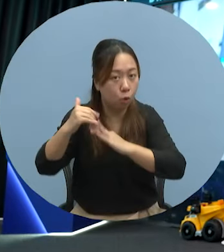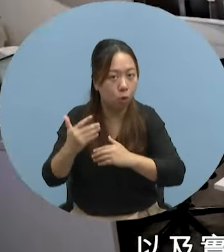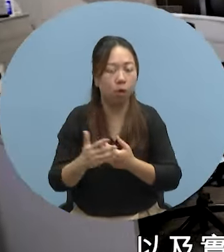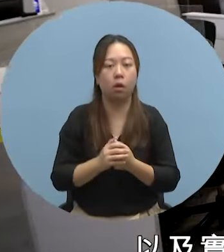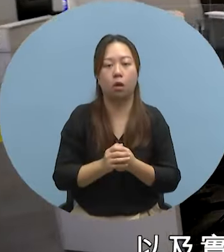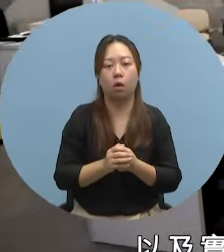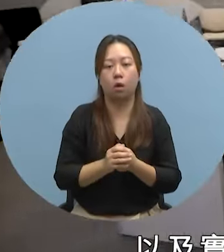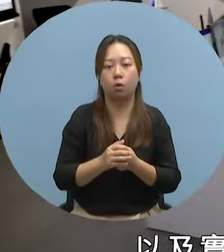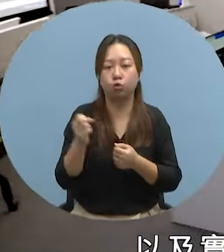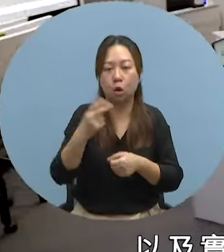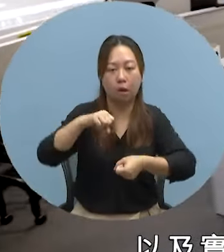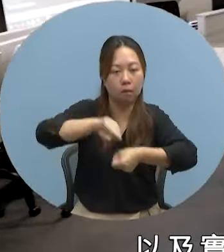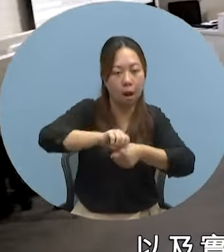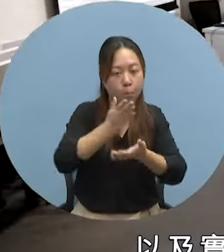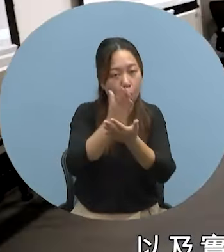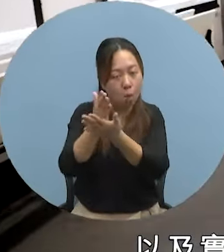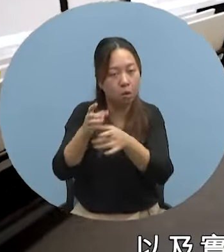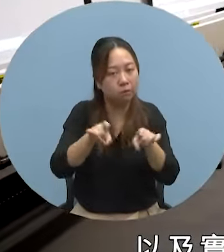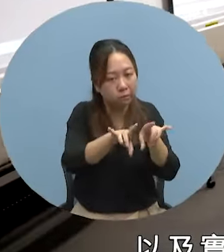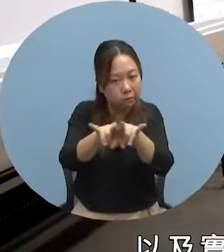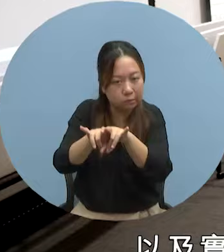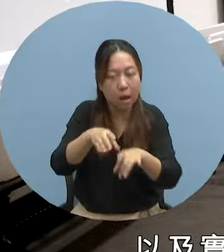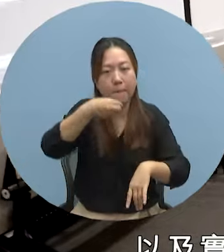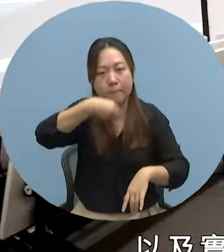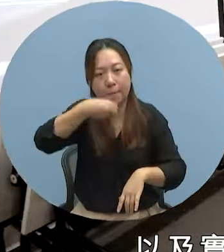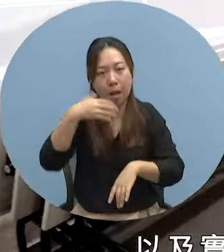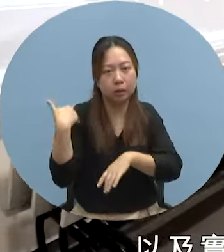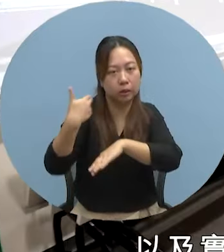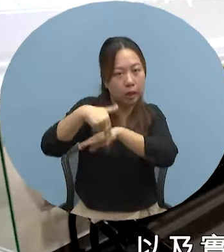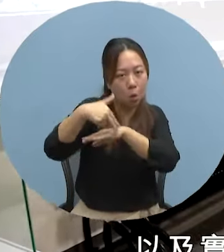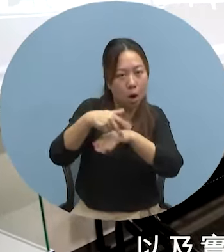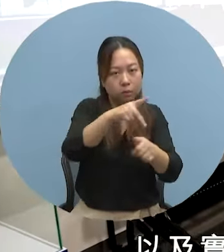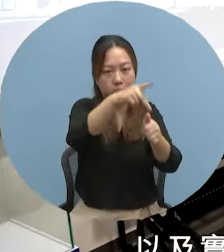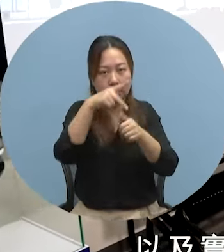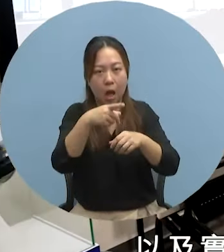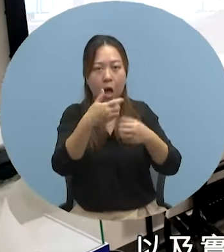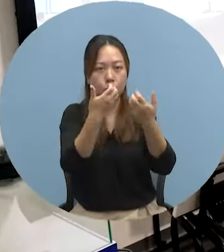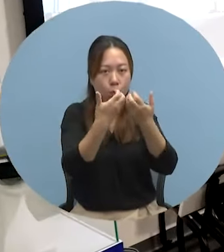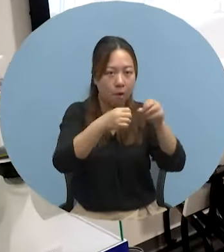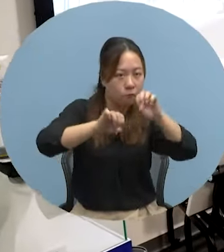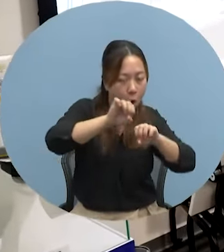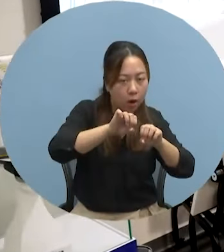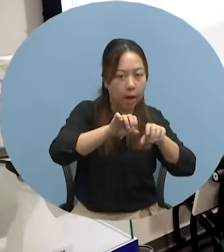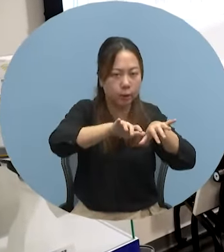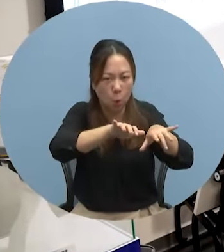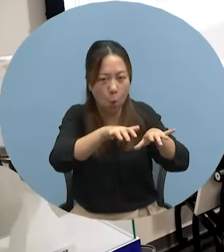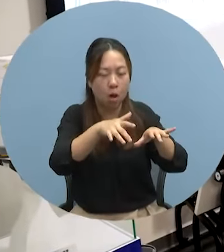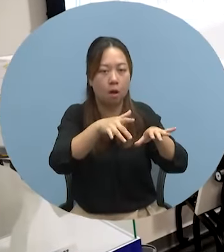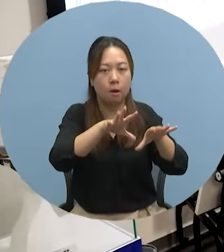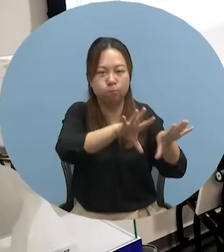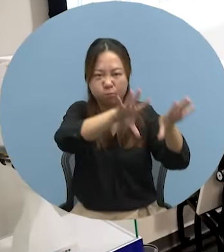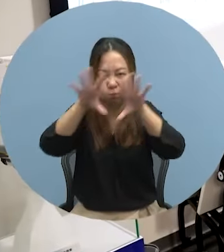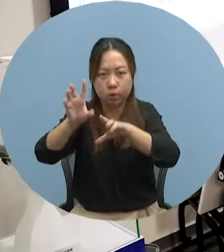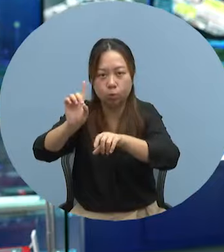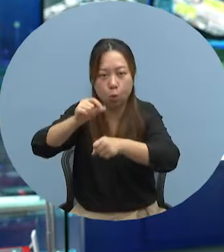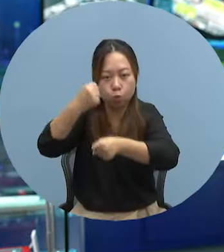术，另外也加上真的做过的一些项目，他们怎样用数码分身，在整个的流程里面怎